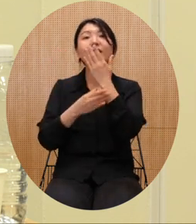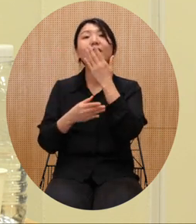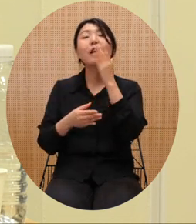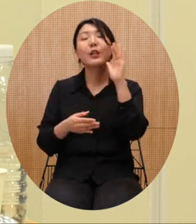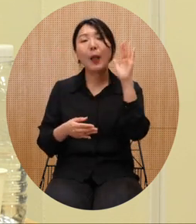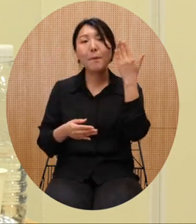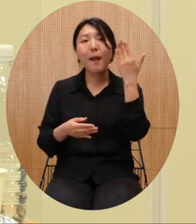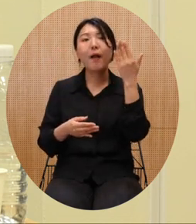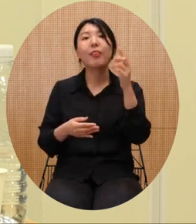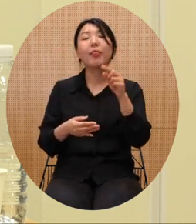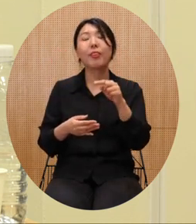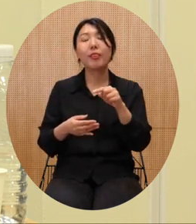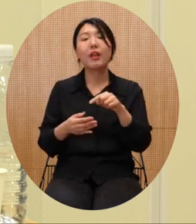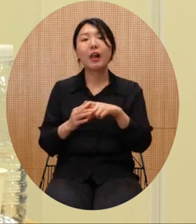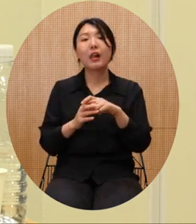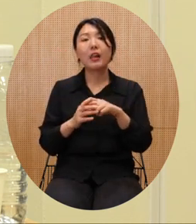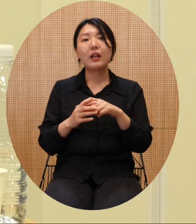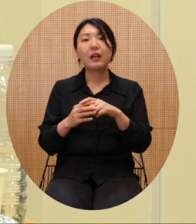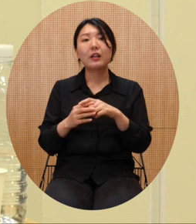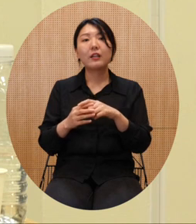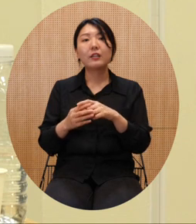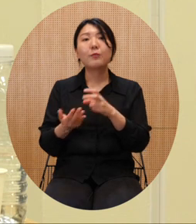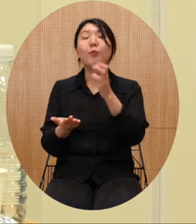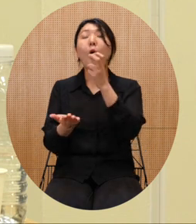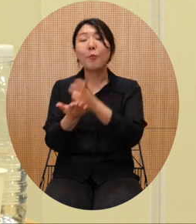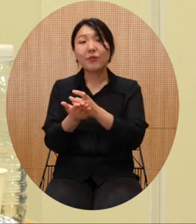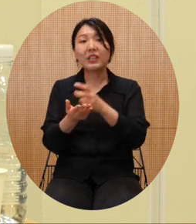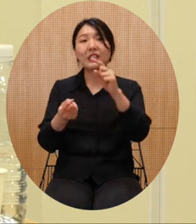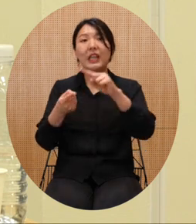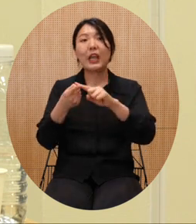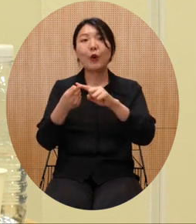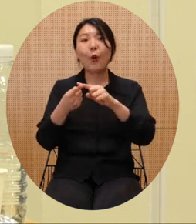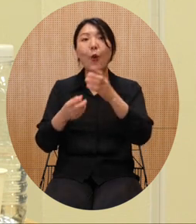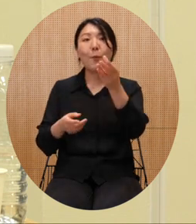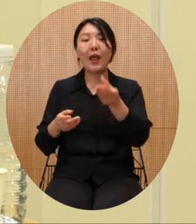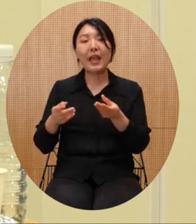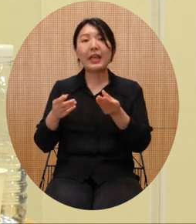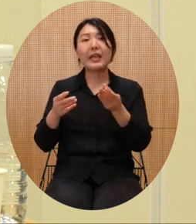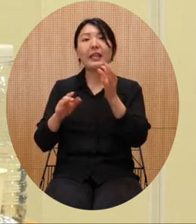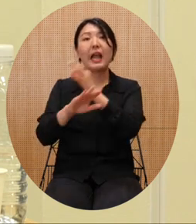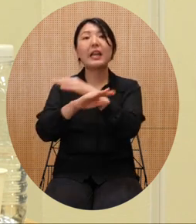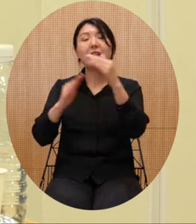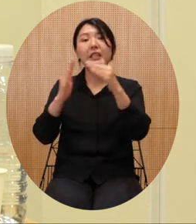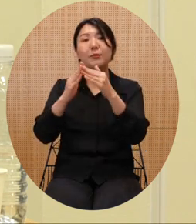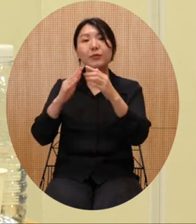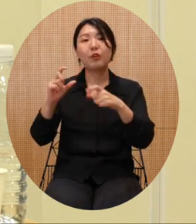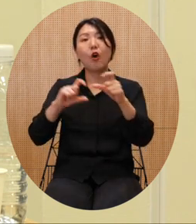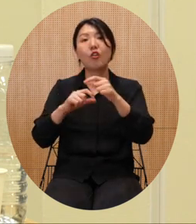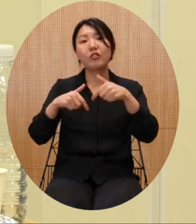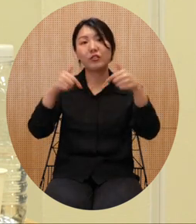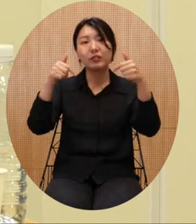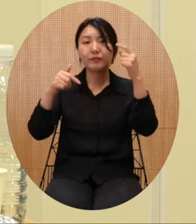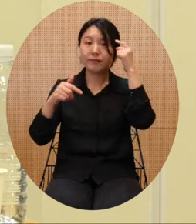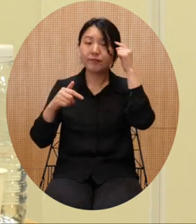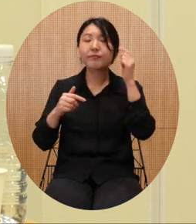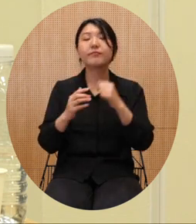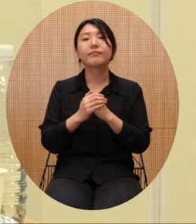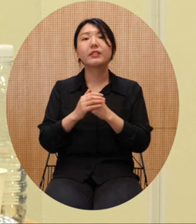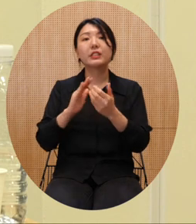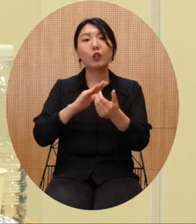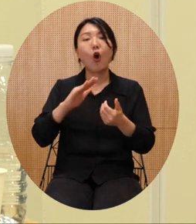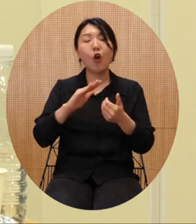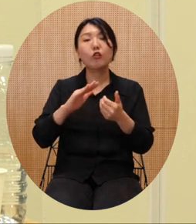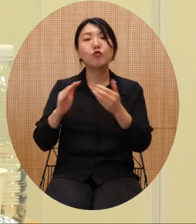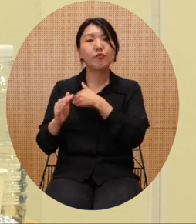생기게 되면 이곳에서도 합법적인 매입 임대 주택이 더 늘어날 수 있는 계기는 될 거라고 생각을 하고요. 그